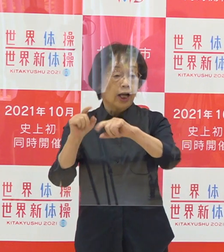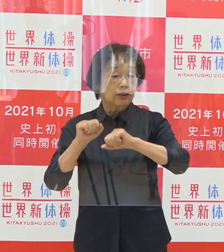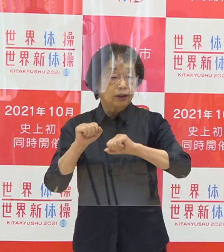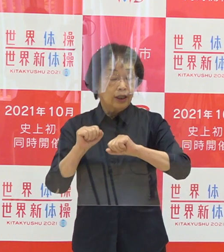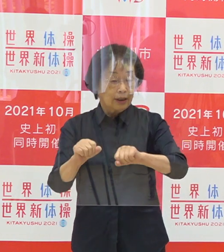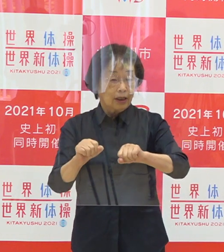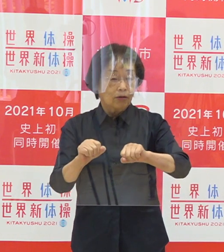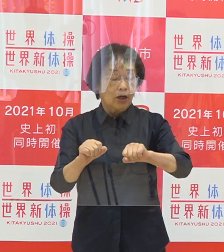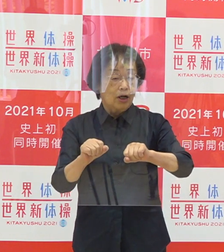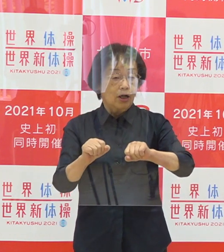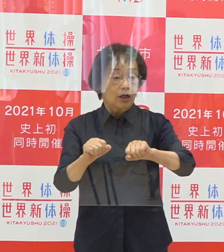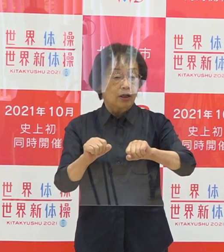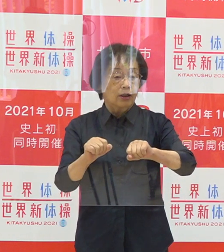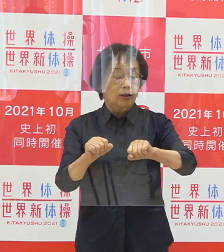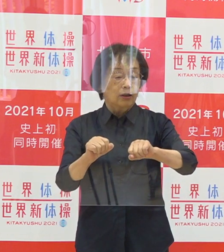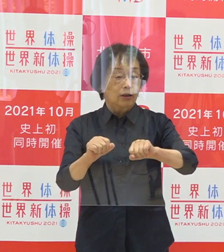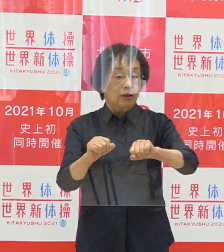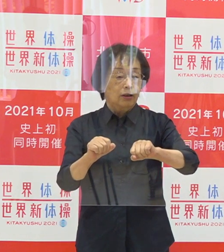は